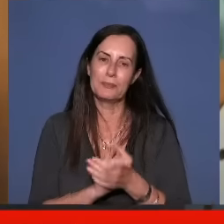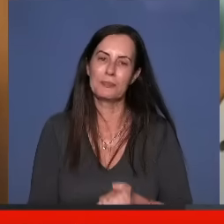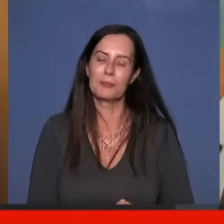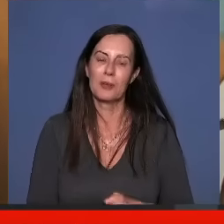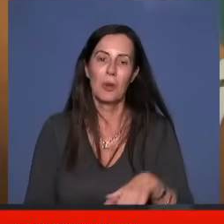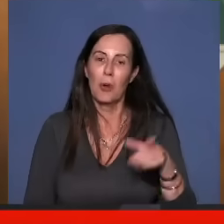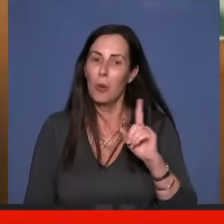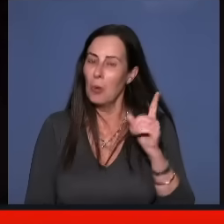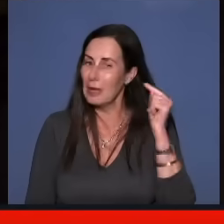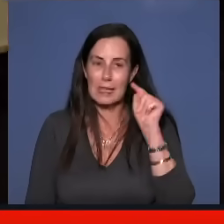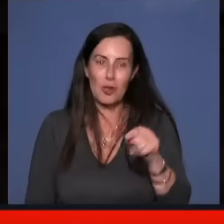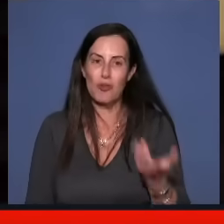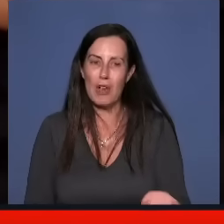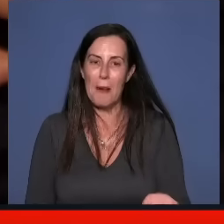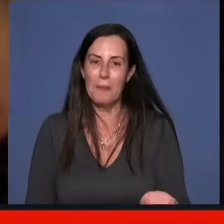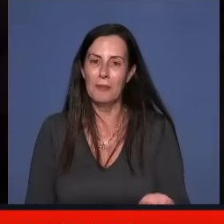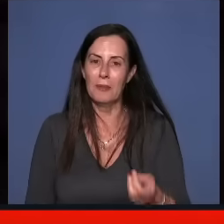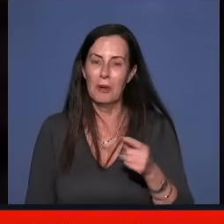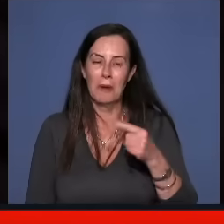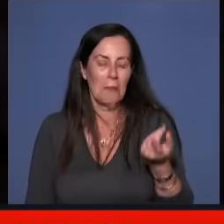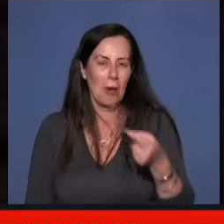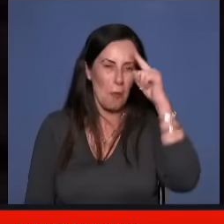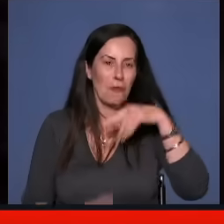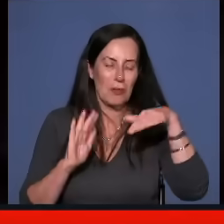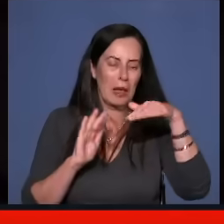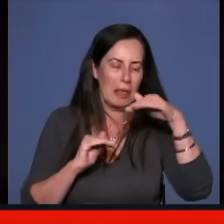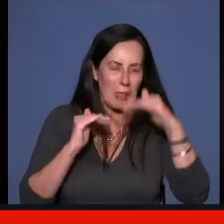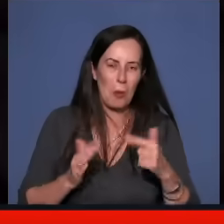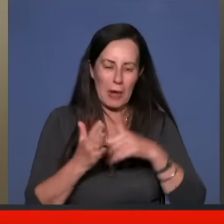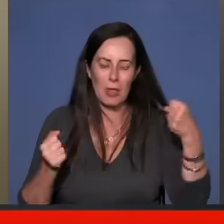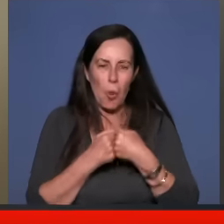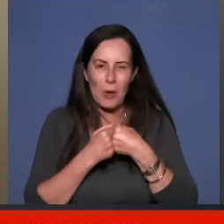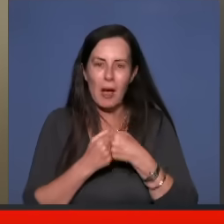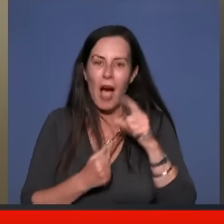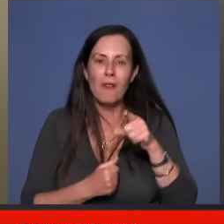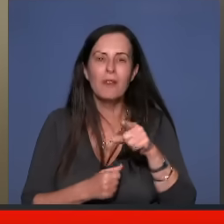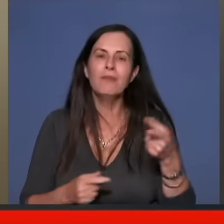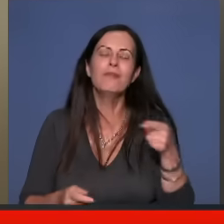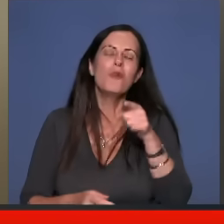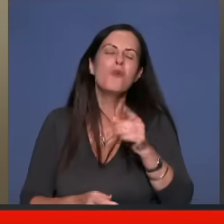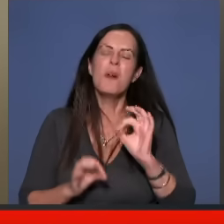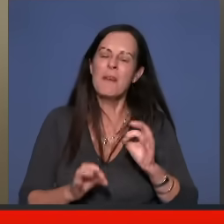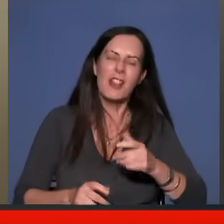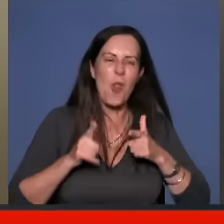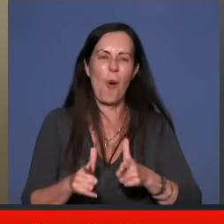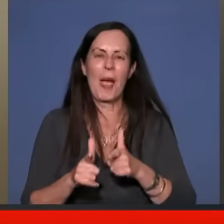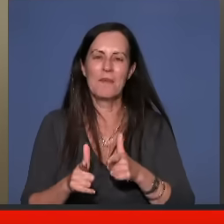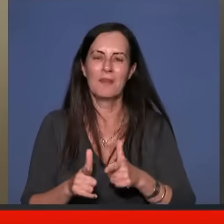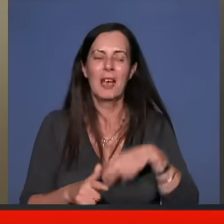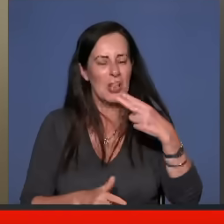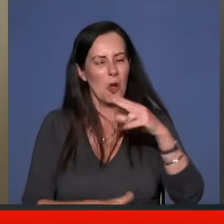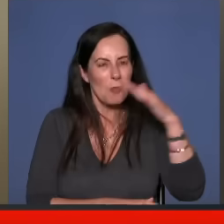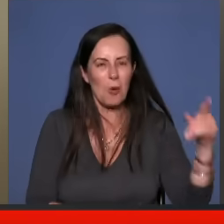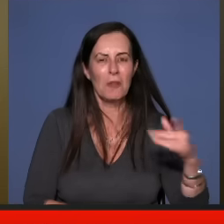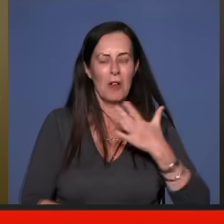בכלל לא היה אמור להיות שם. פרופיל נמוך בעקבות תאונה שעבר. אבל שוהם, כמו שוהם, לוחם. להיות בגולני,